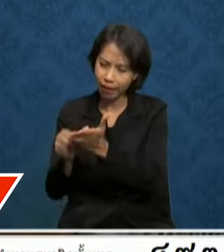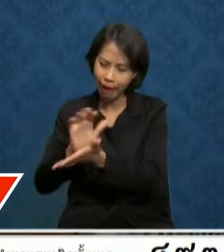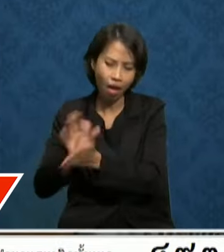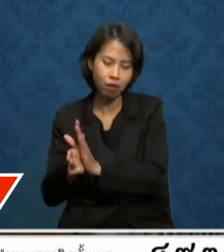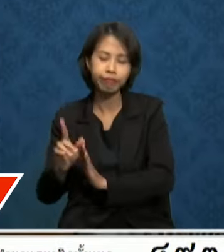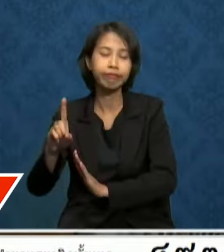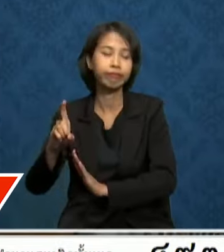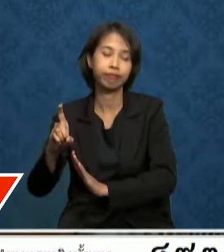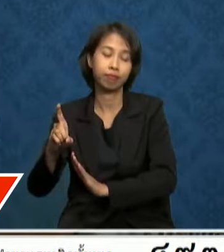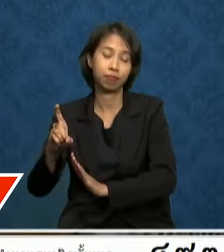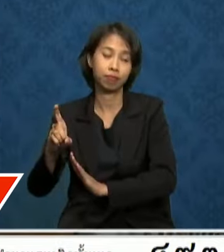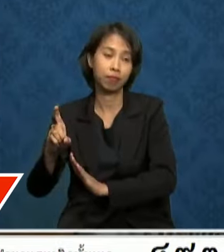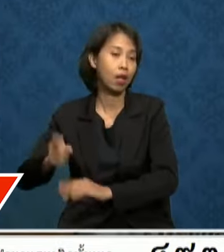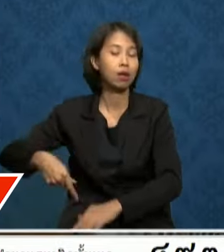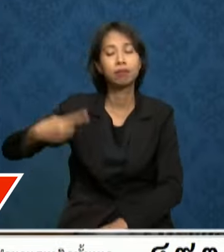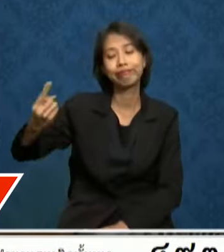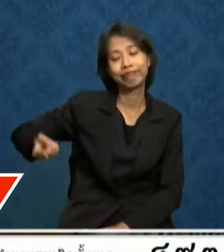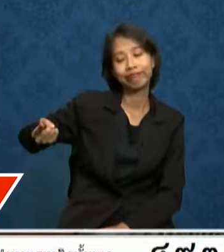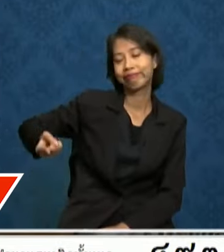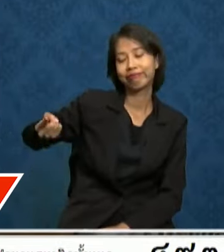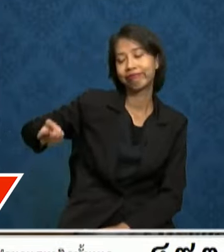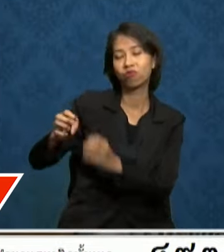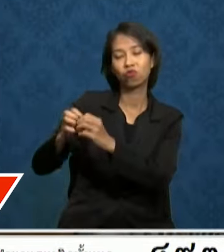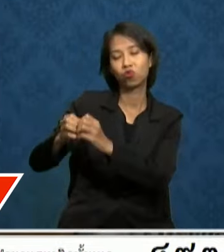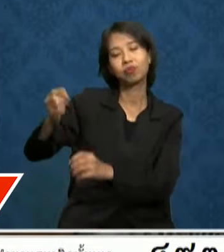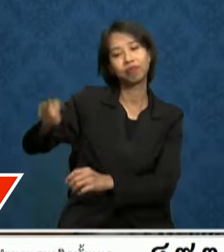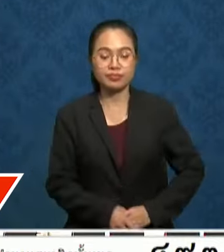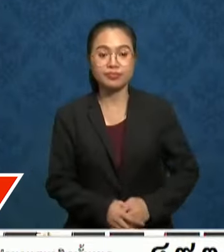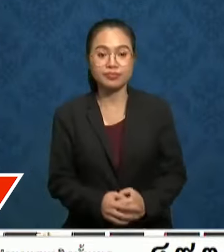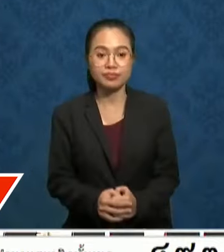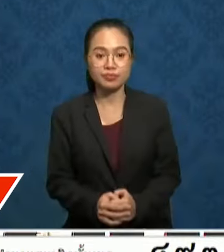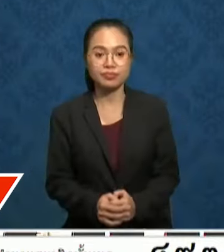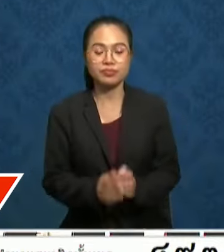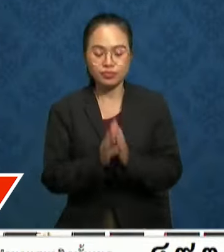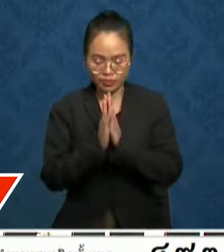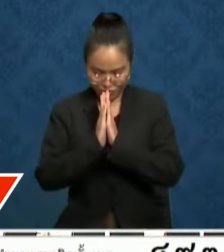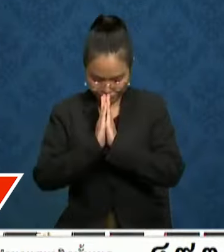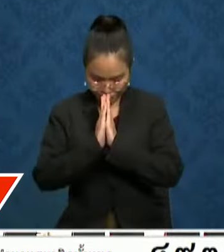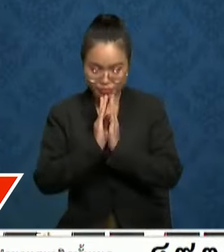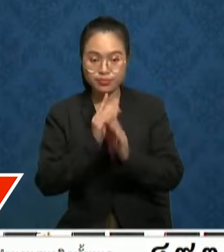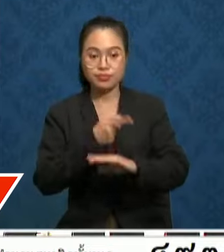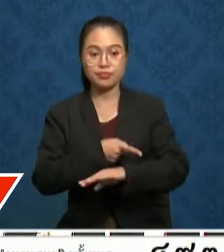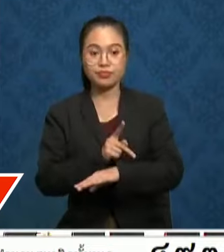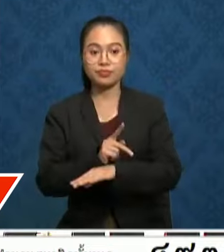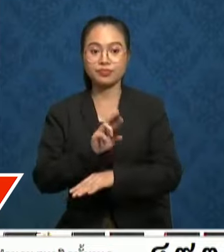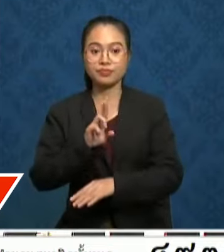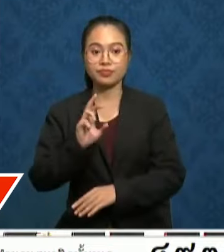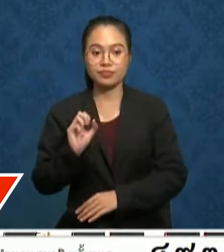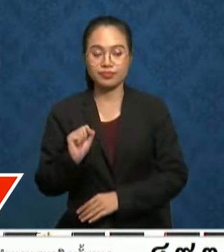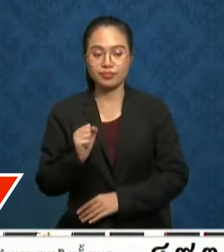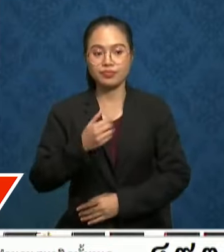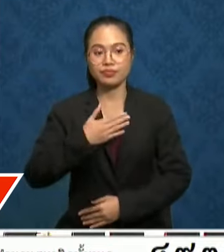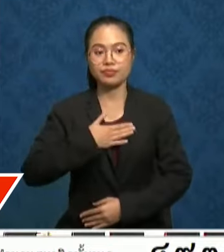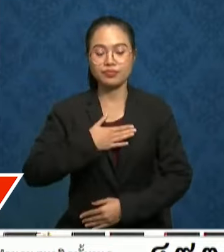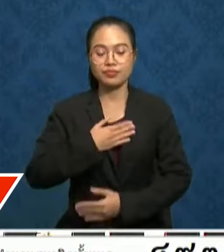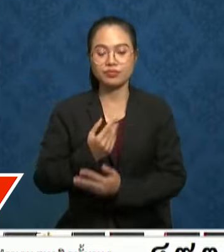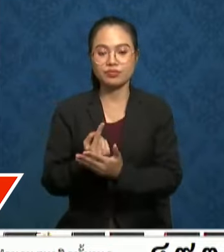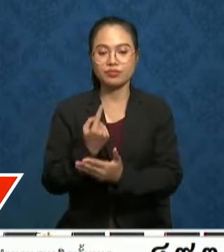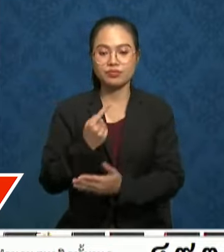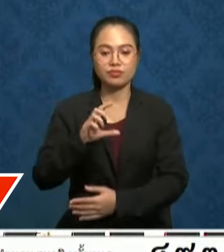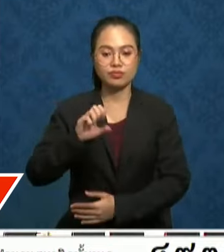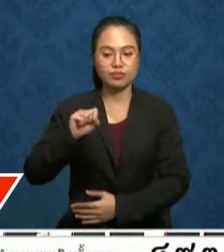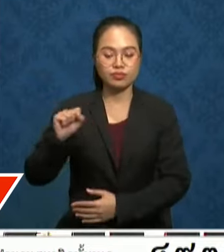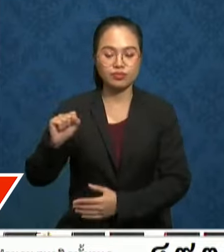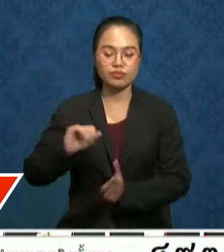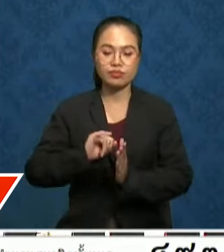คงสภาพของการเป็นกระทรวงโกลาหลกันต่อไปครับขอบคุณครับ ประธานสภาที่เคารพผมอนุสรณ์แก้วเชียนผู้แทนราษฎรจังหวัดนน